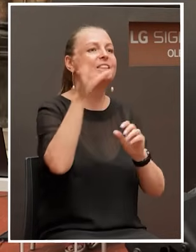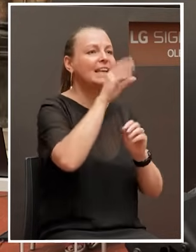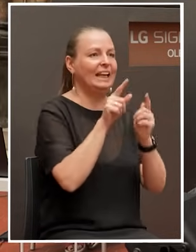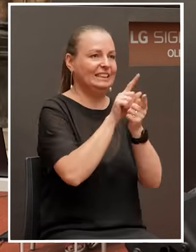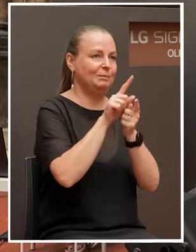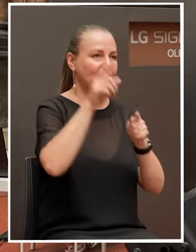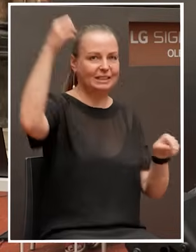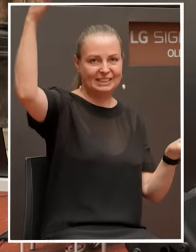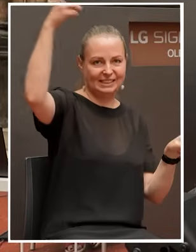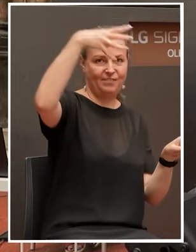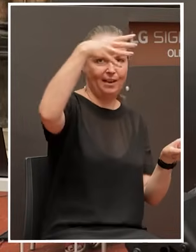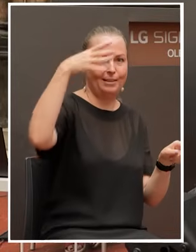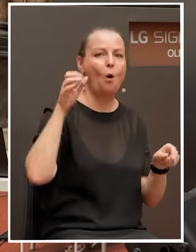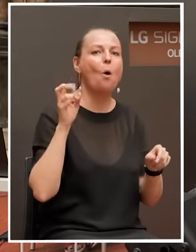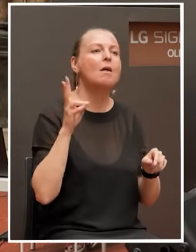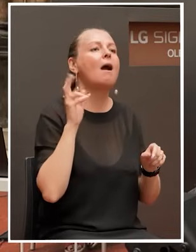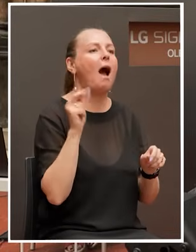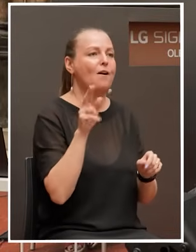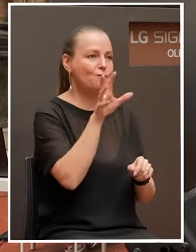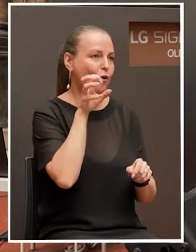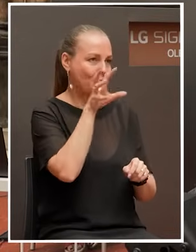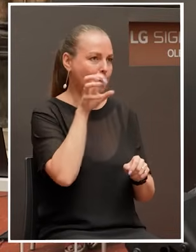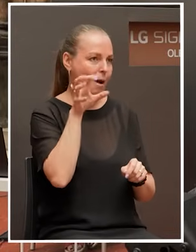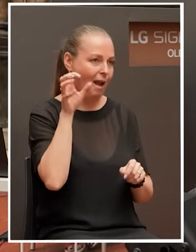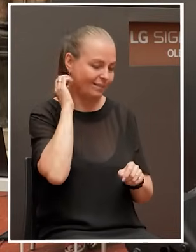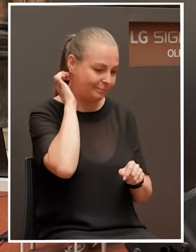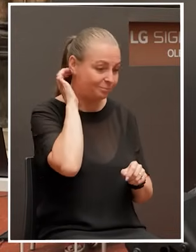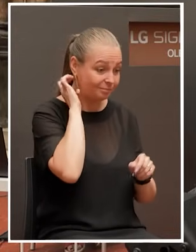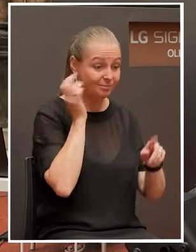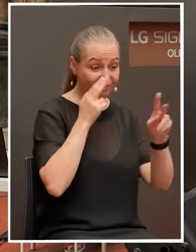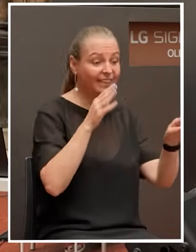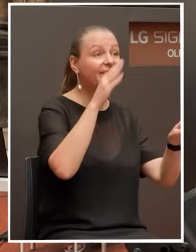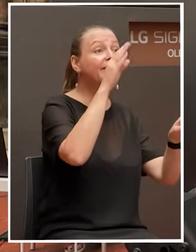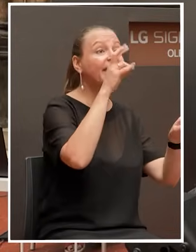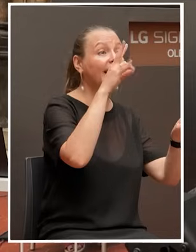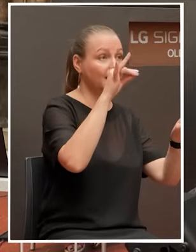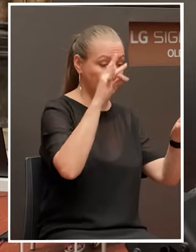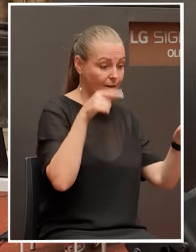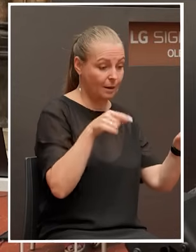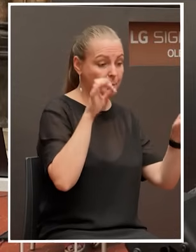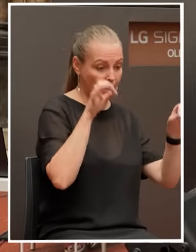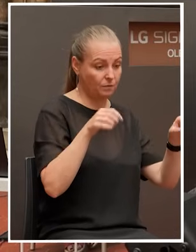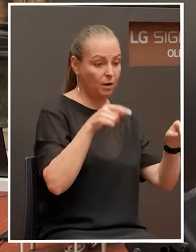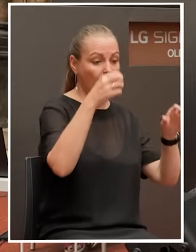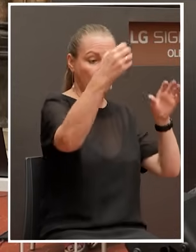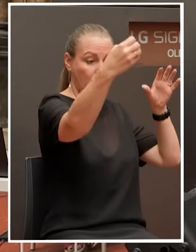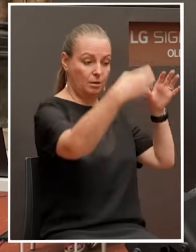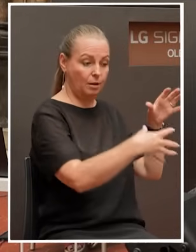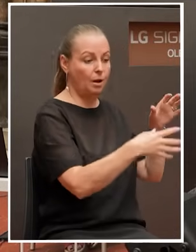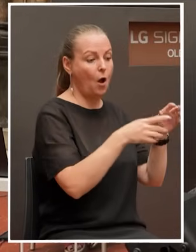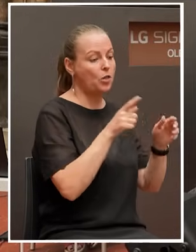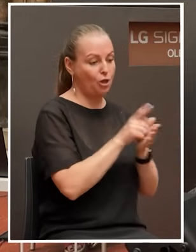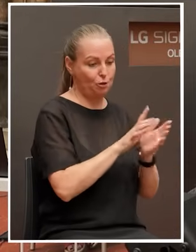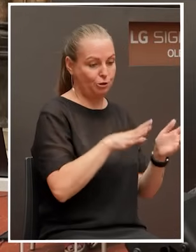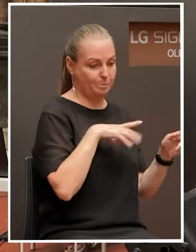вещи, вот, например, здесь, то мы увидим, что тени от стогов не могут ложиться так, они должны быть